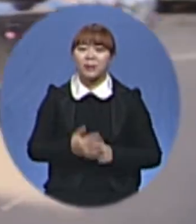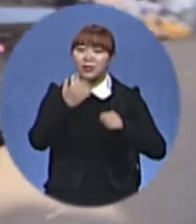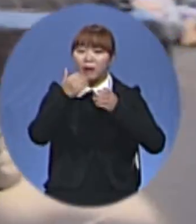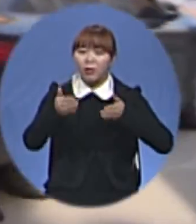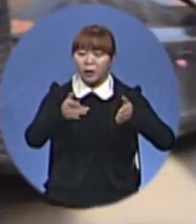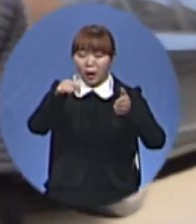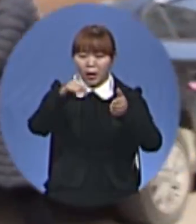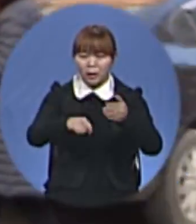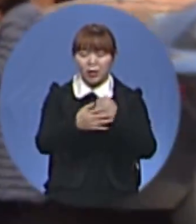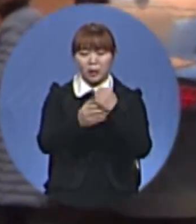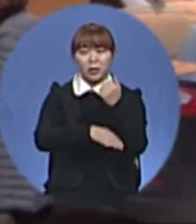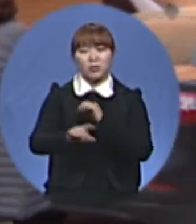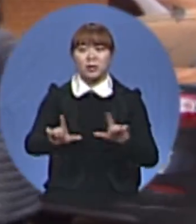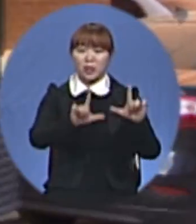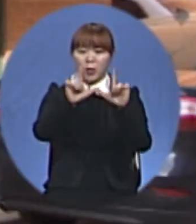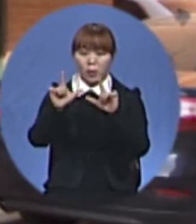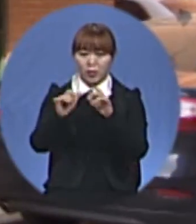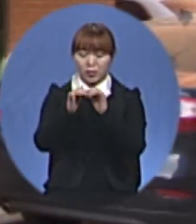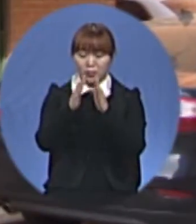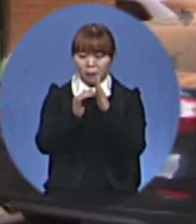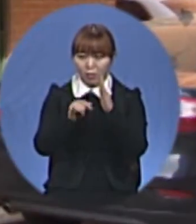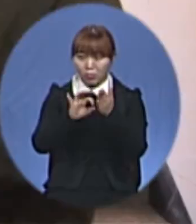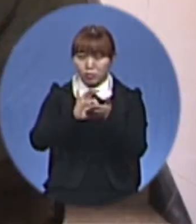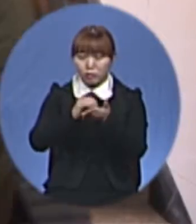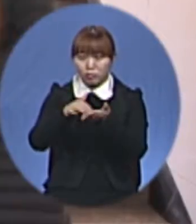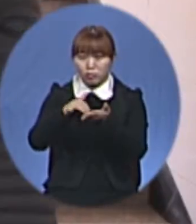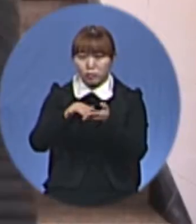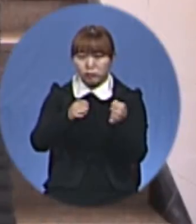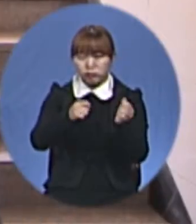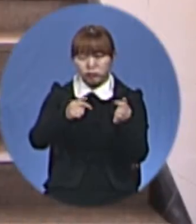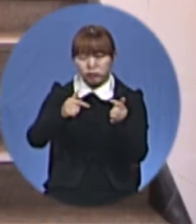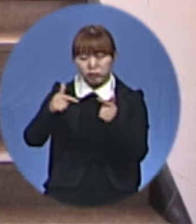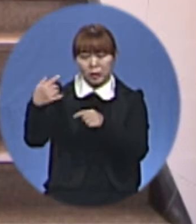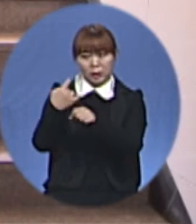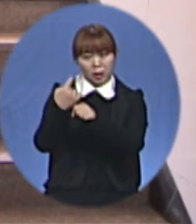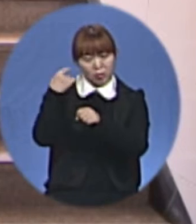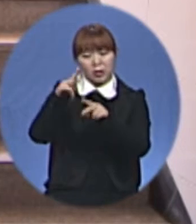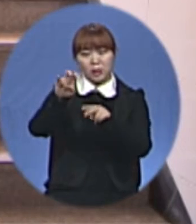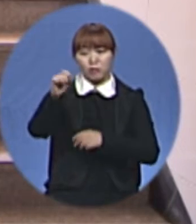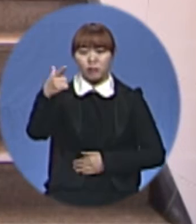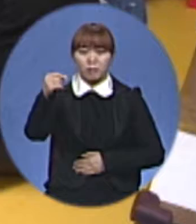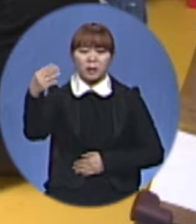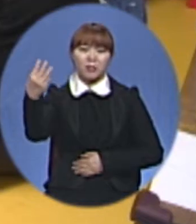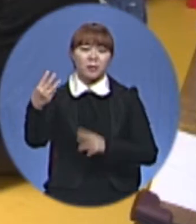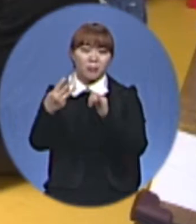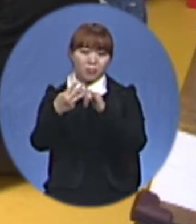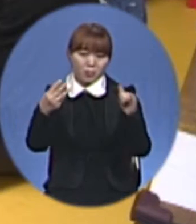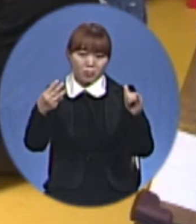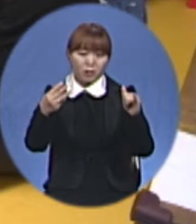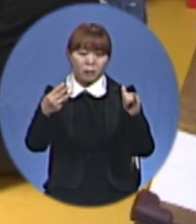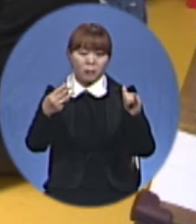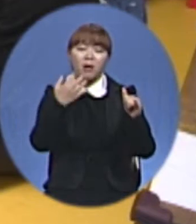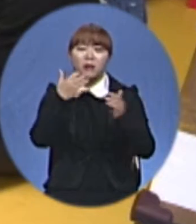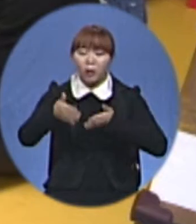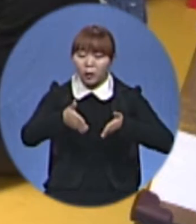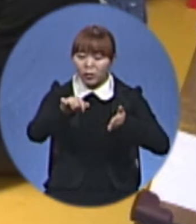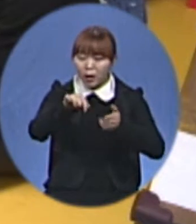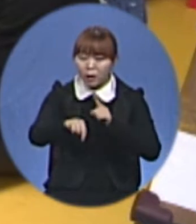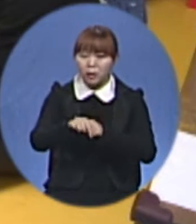경기도 내 기초생활수급자 수는 해마다 증가해 지난해 기준 26만 3천 명.